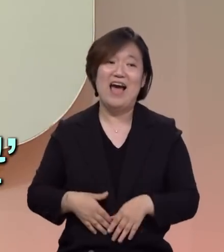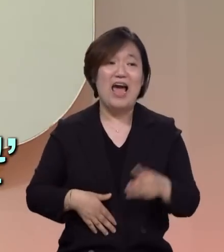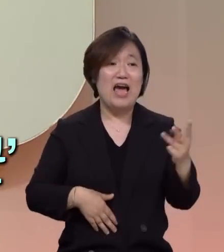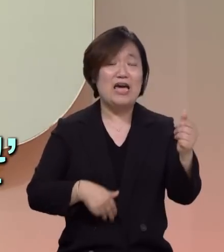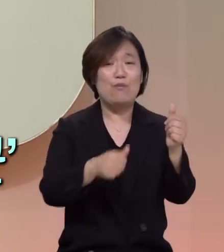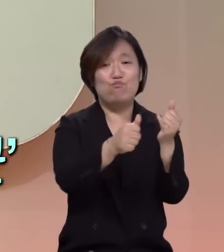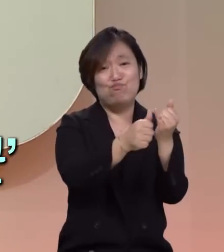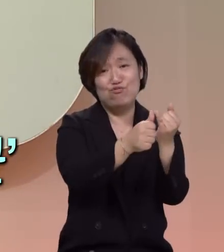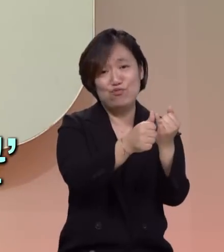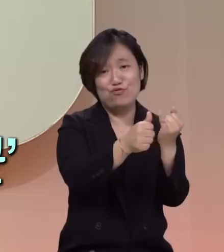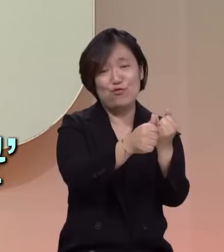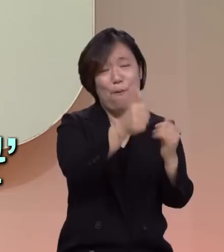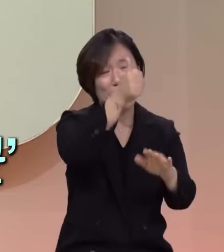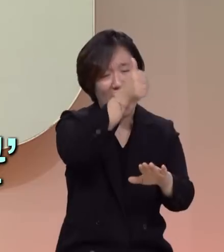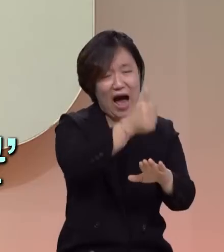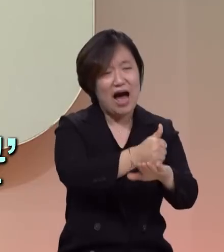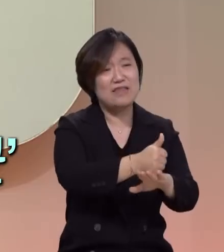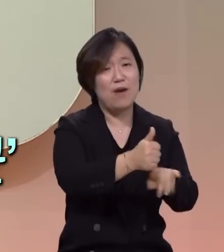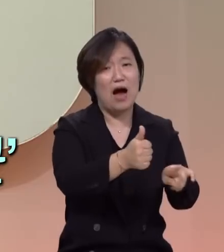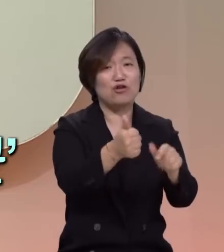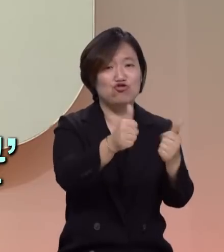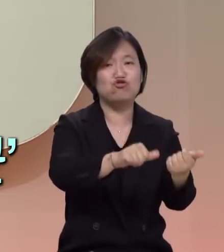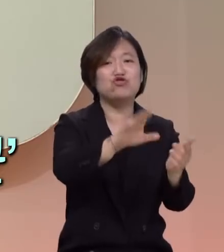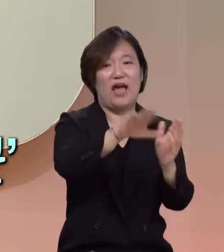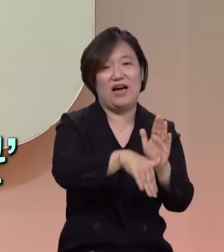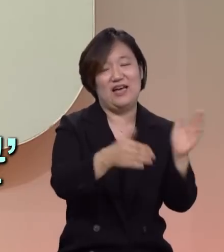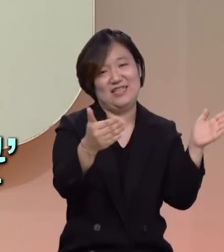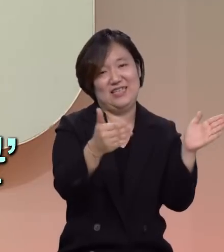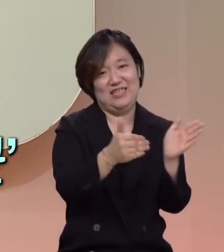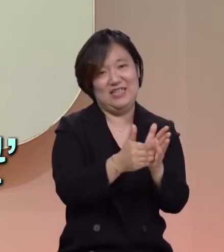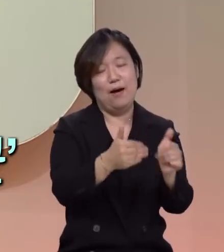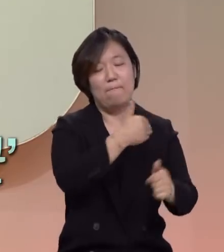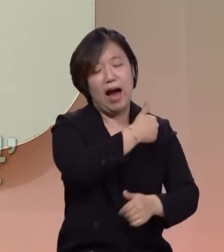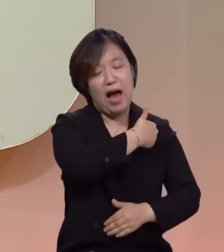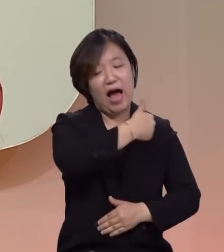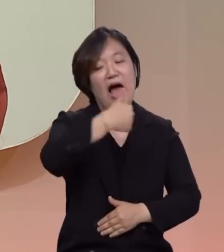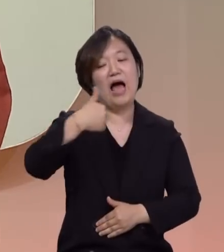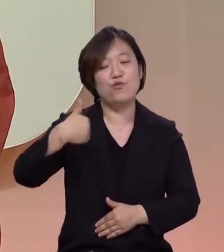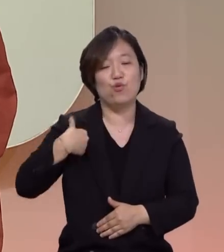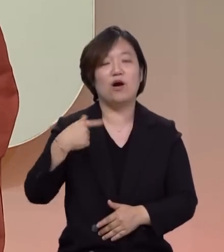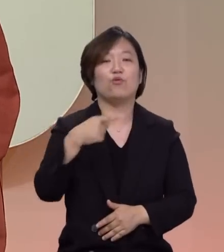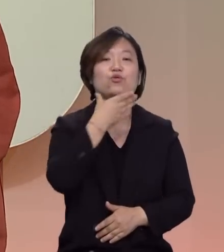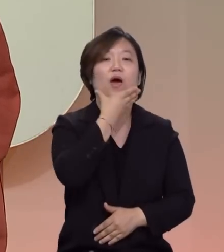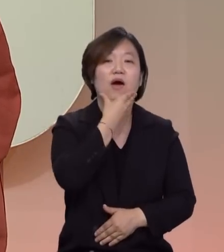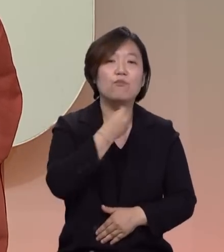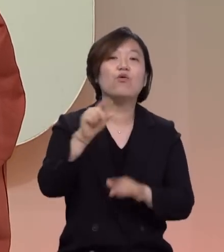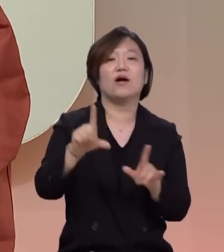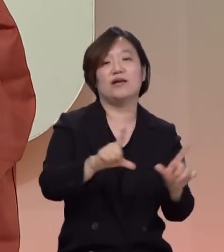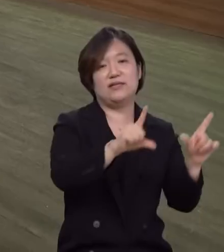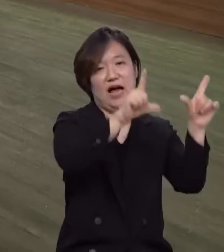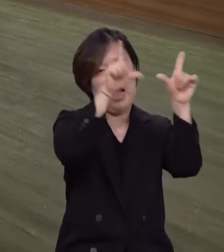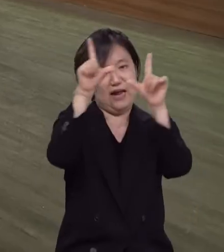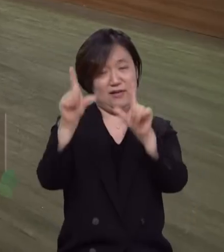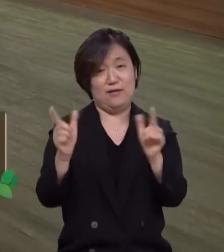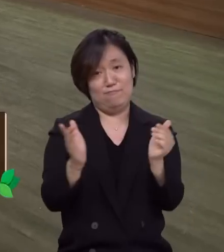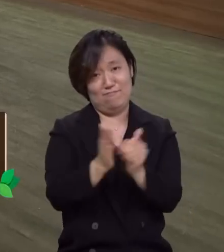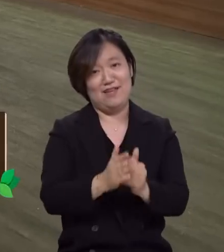만족스럽게 행복하게 살다가 세상을 떠났다고 합니다